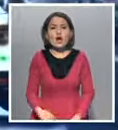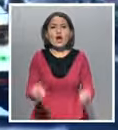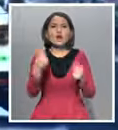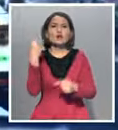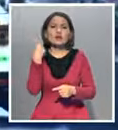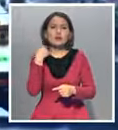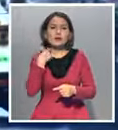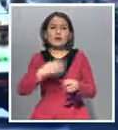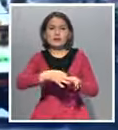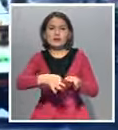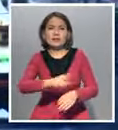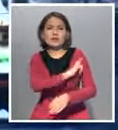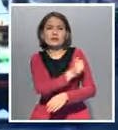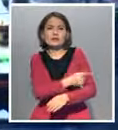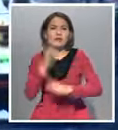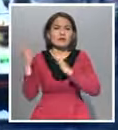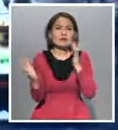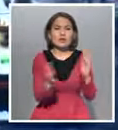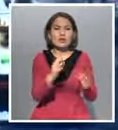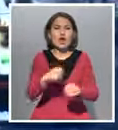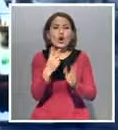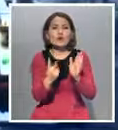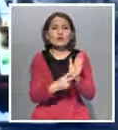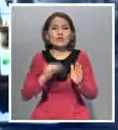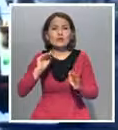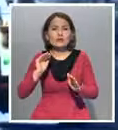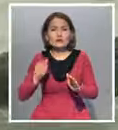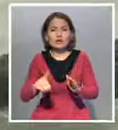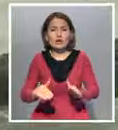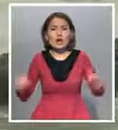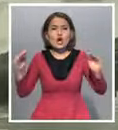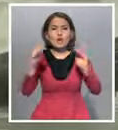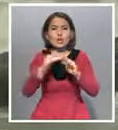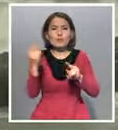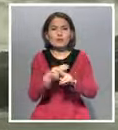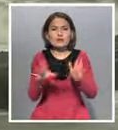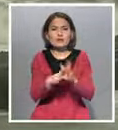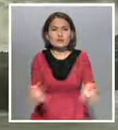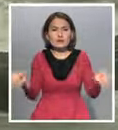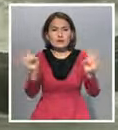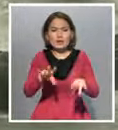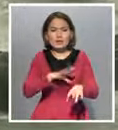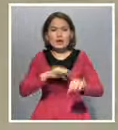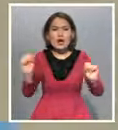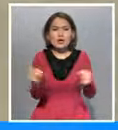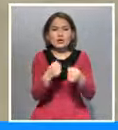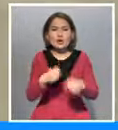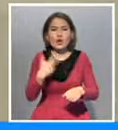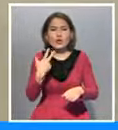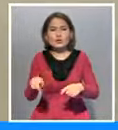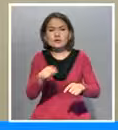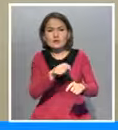Шотландия жағалауларында қатты дауыл соқты, салдарынан 17 мыңнан астам үй жарықсыз қалған. Желдің жылдамдығы секундына 30 метрге